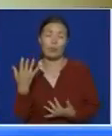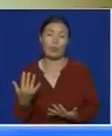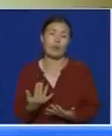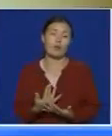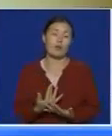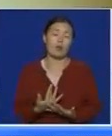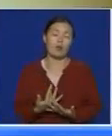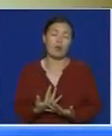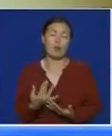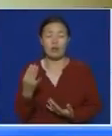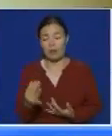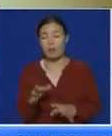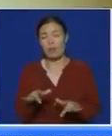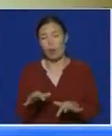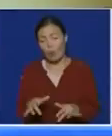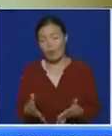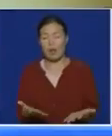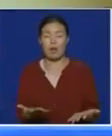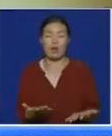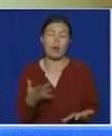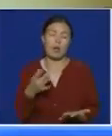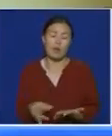кітапханаларда компьютерлер,